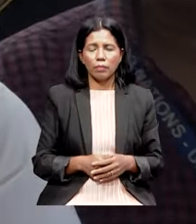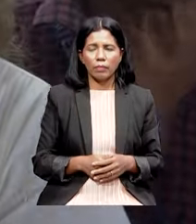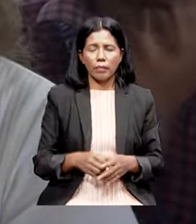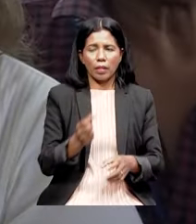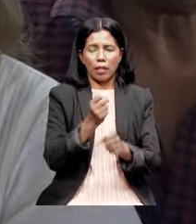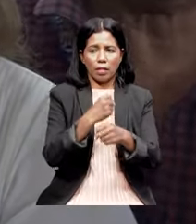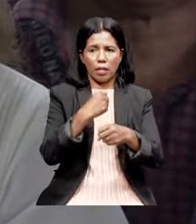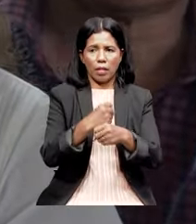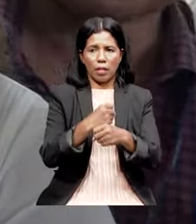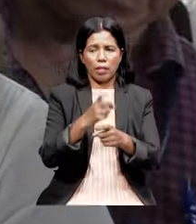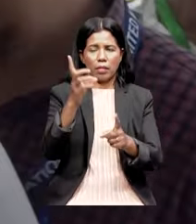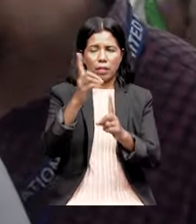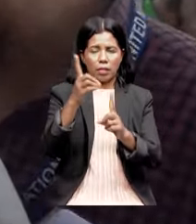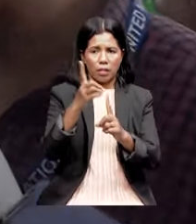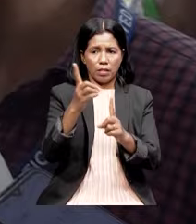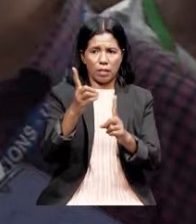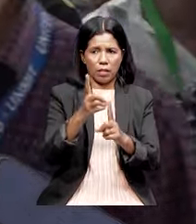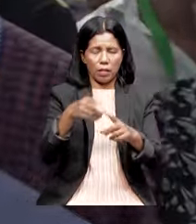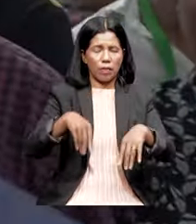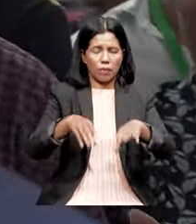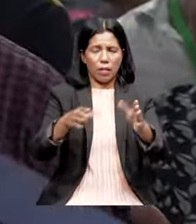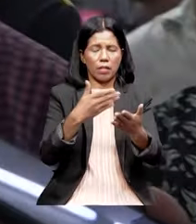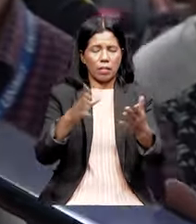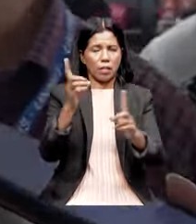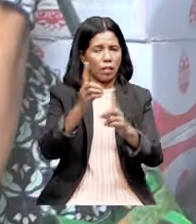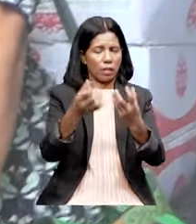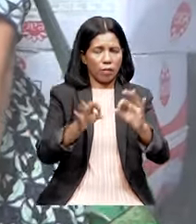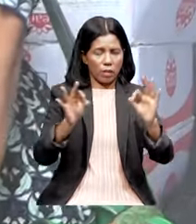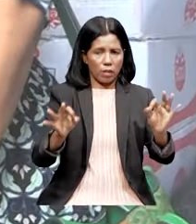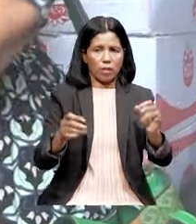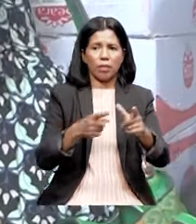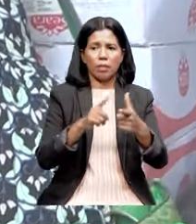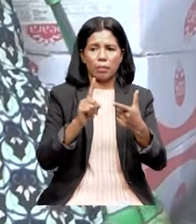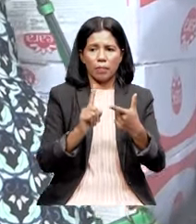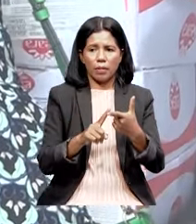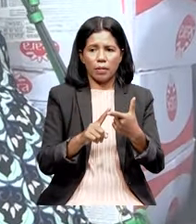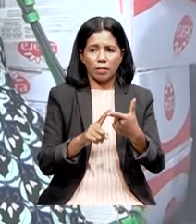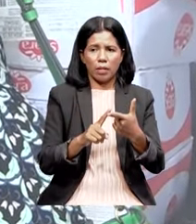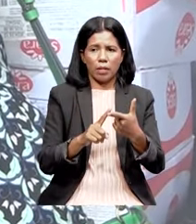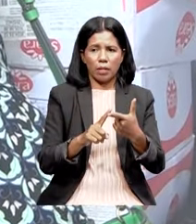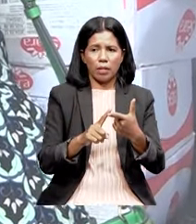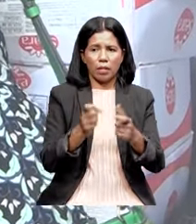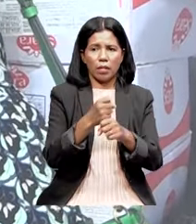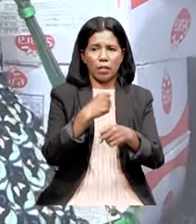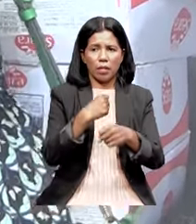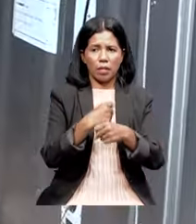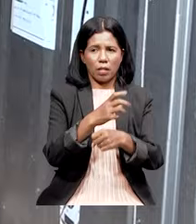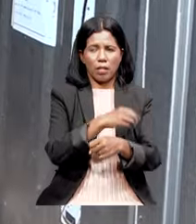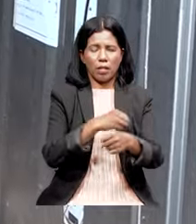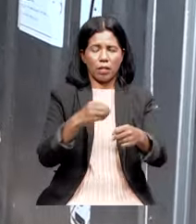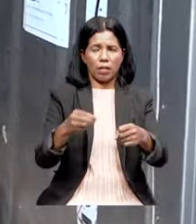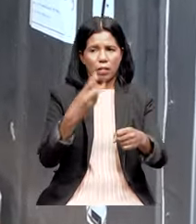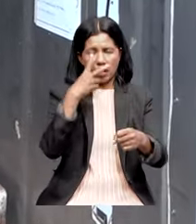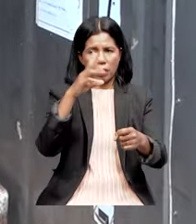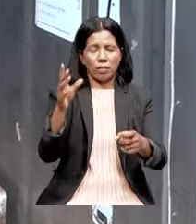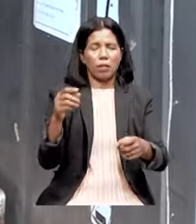infrasaun ba data faan produto liu prazo i segundo maka halo falsifikasaun ba validasaun de